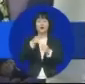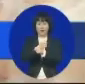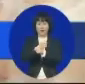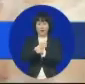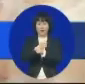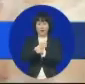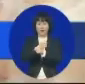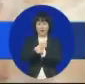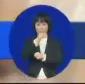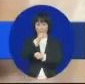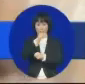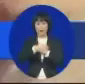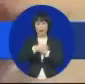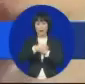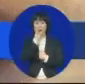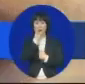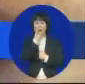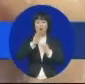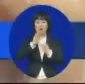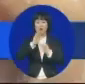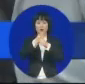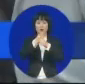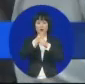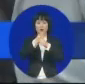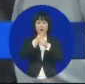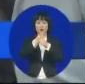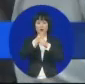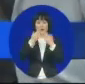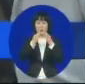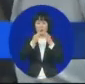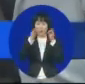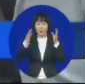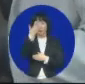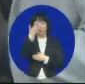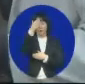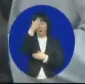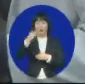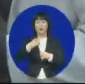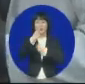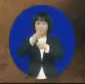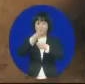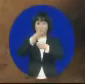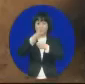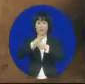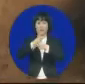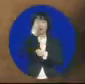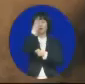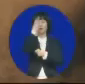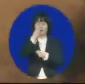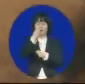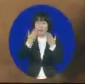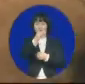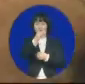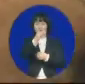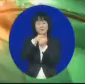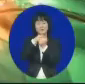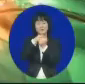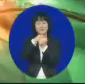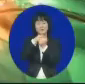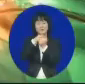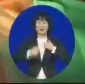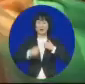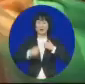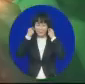선정합니다 또 보 처 루 1년간은 보건소에서 무료로 상 관리를 받을 수 있습니다 씹는 즐거움 에